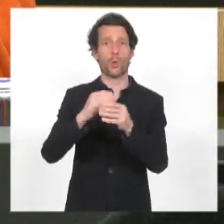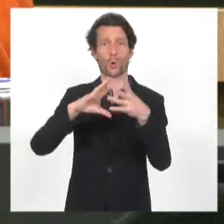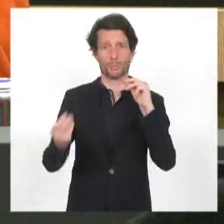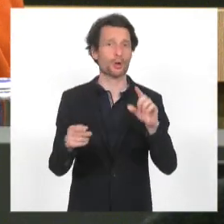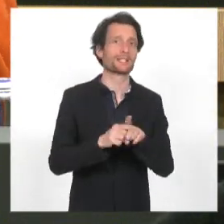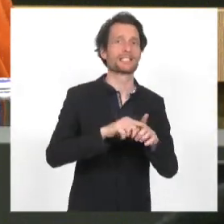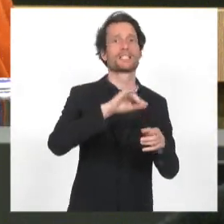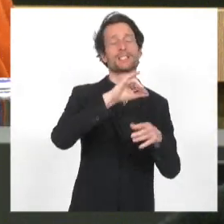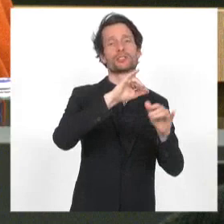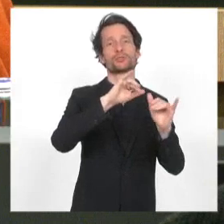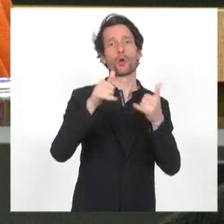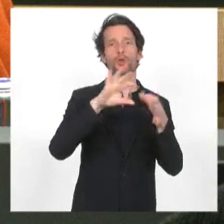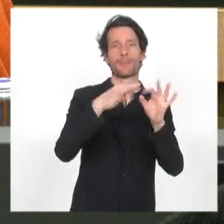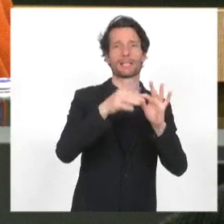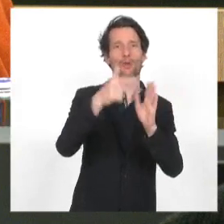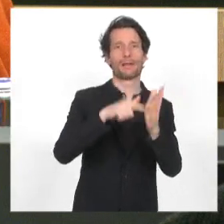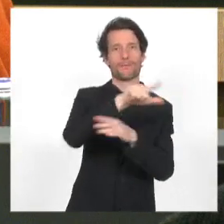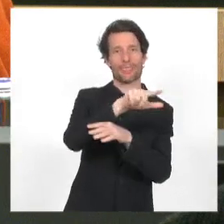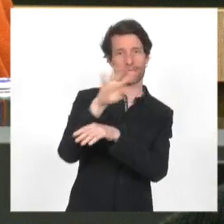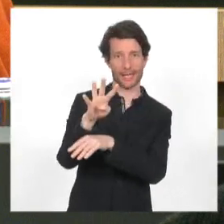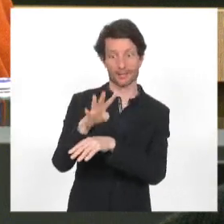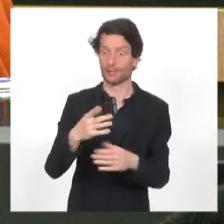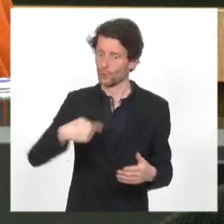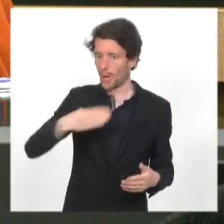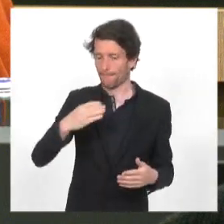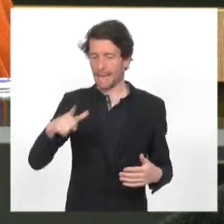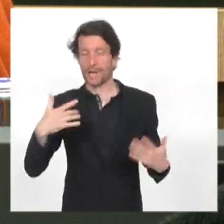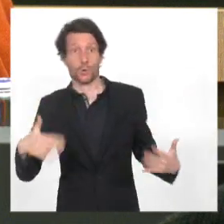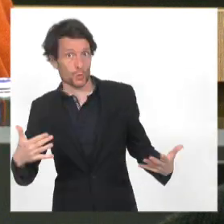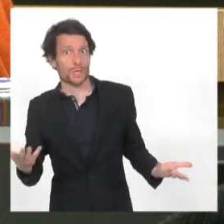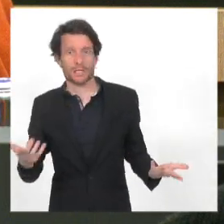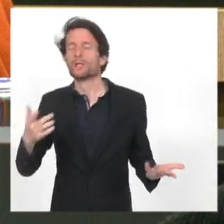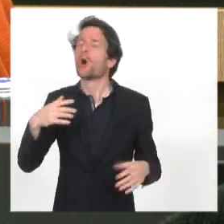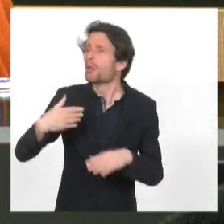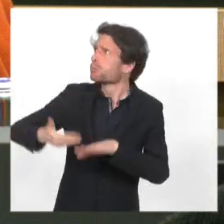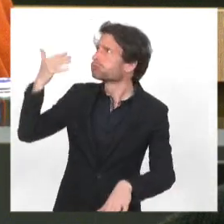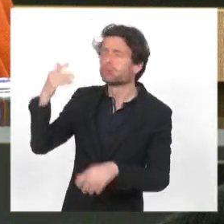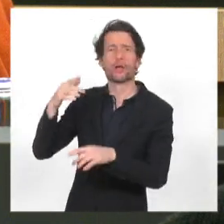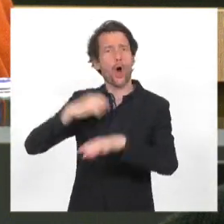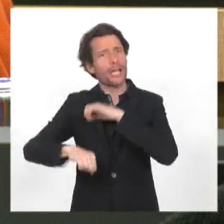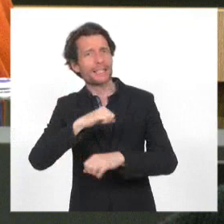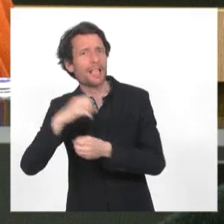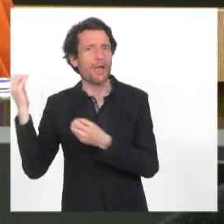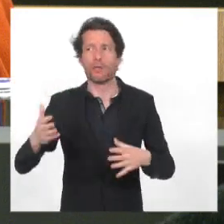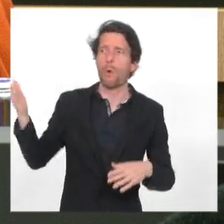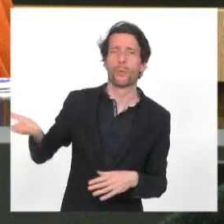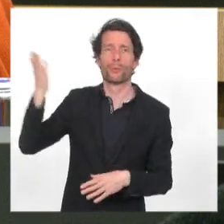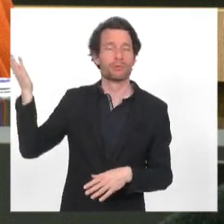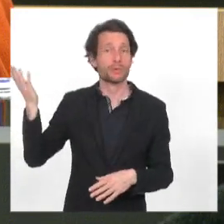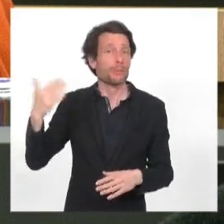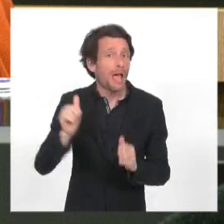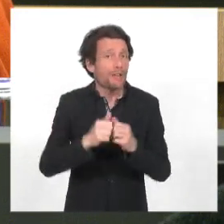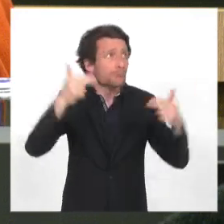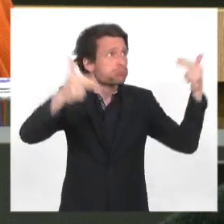2024, notre métropole est directement concernée. La MEL organise pourtant depuis longtemps de beaux et grands événements sans avoir recours à